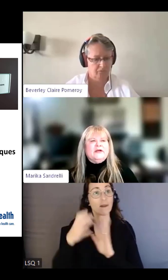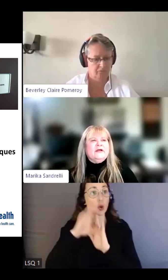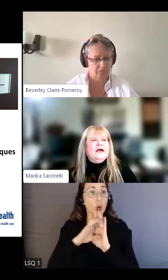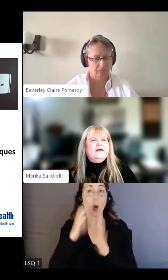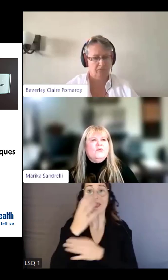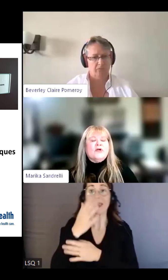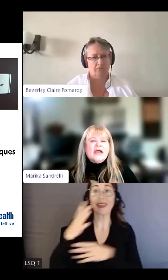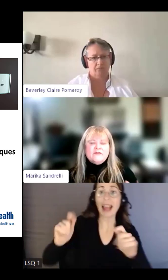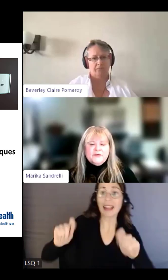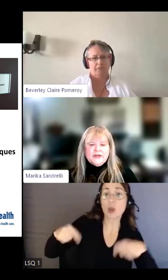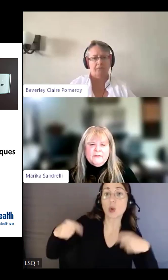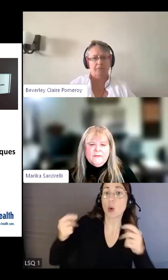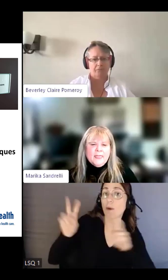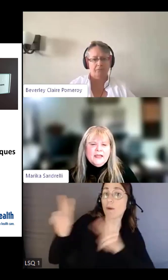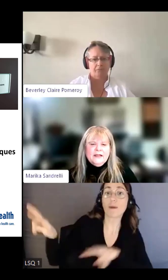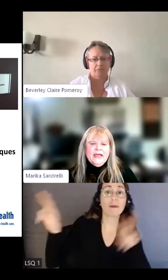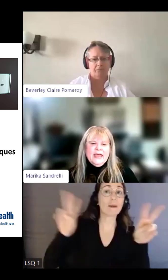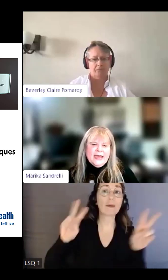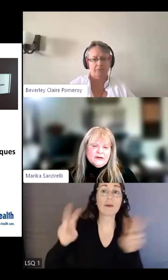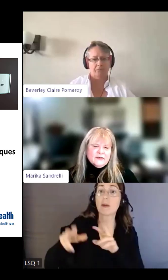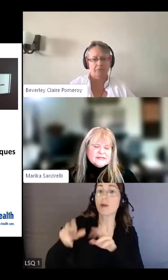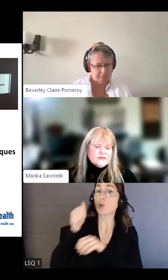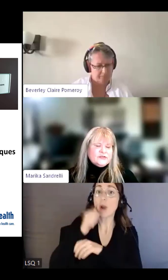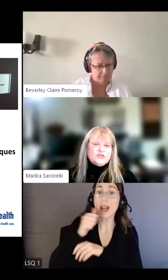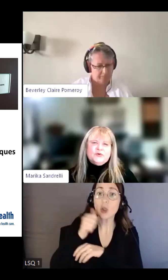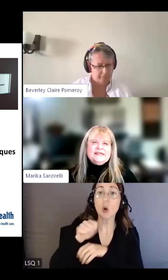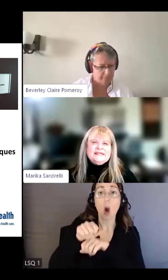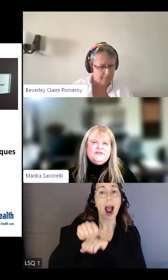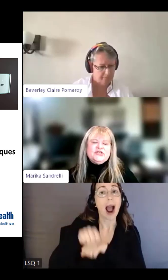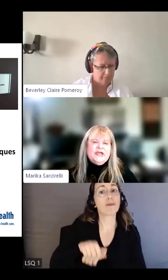réconfortant. Et aussi le choix